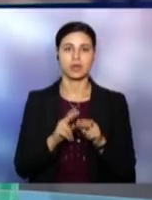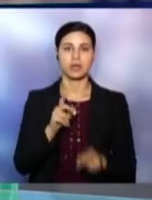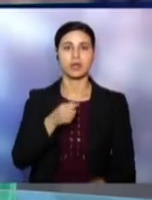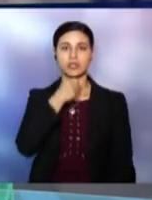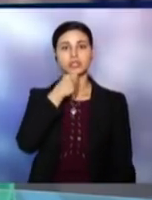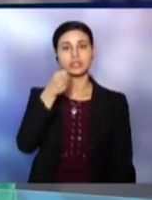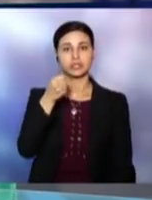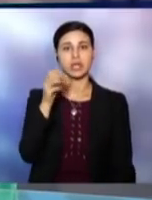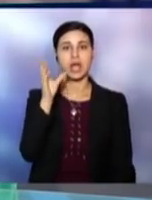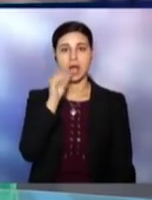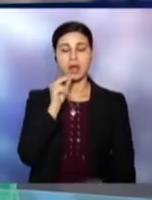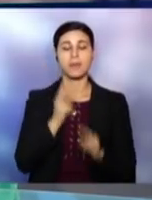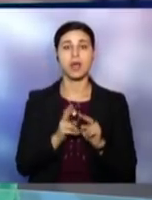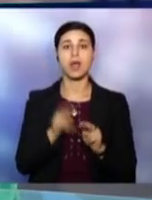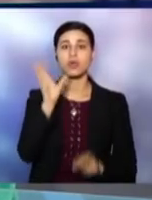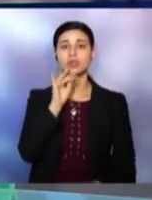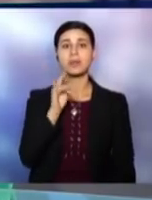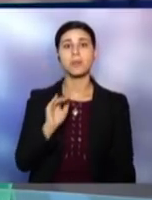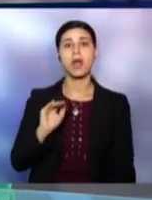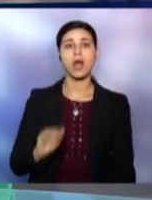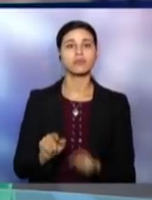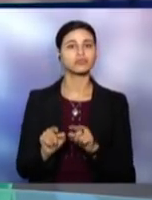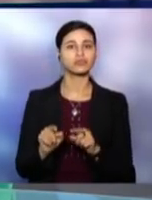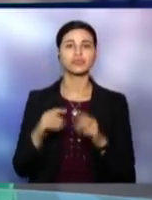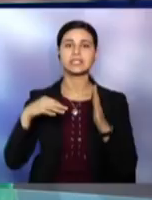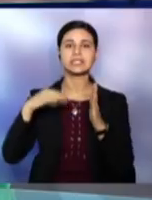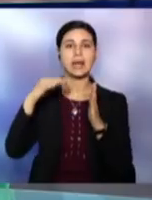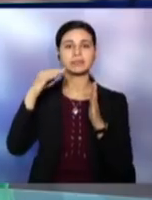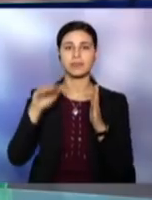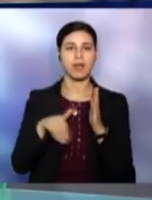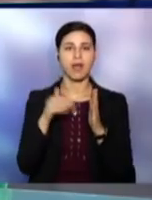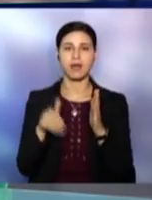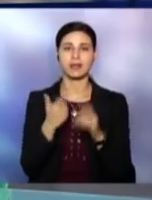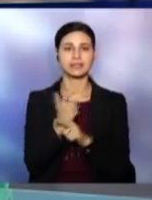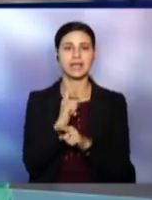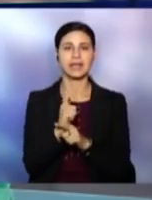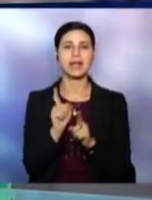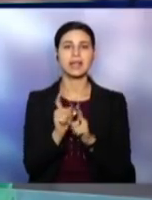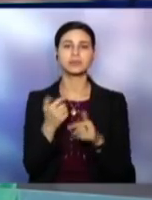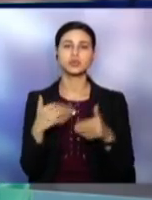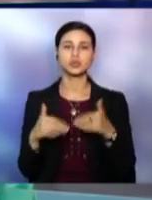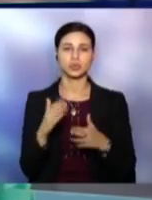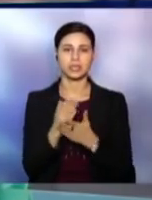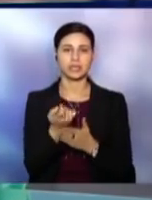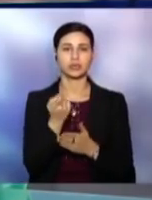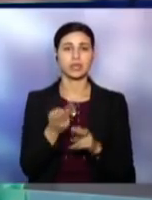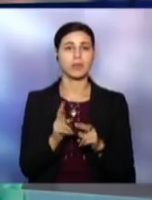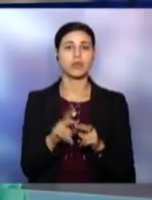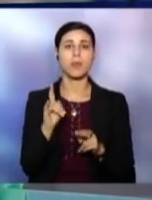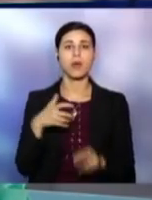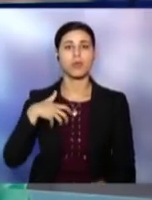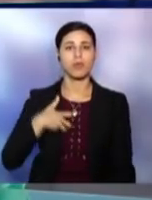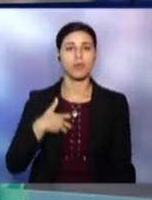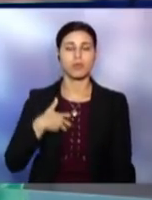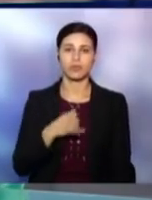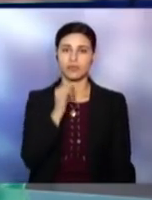ეს საშუალება მცირე ასაკის ბავშვებს აქვს ძალიან სუსტი, ანუ წამწამოვანი ეპითელი კარგად განვითარებული არ არის, ამიტომ